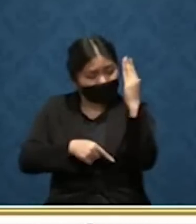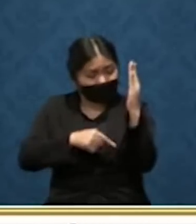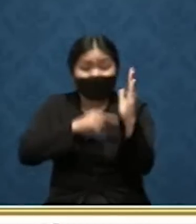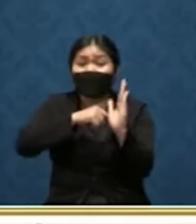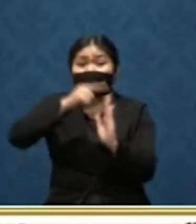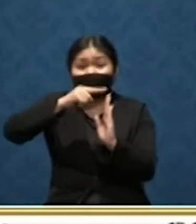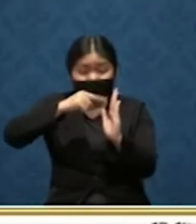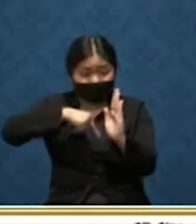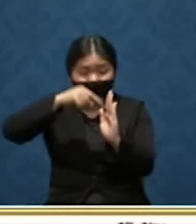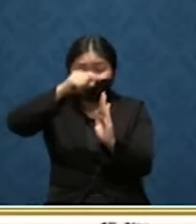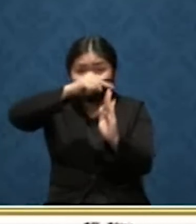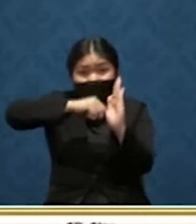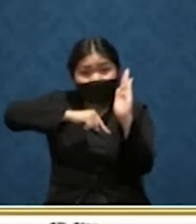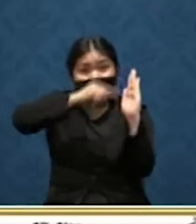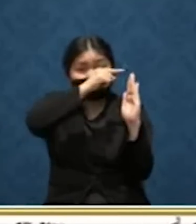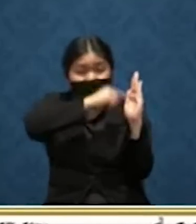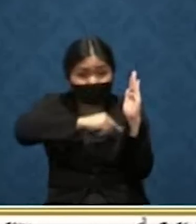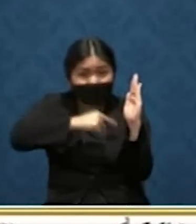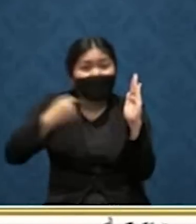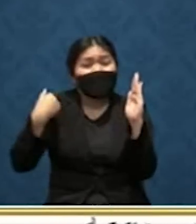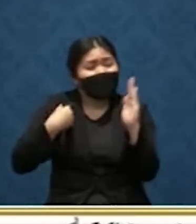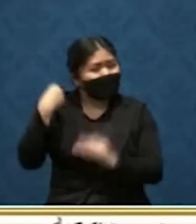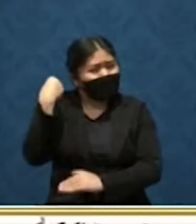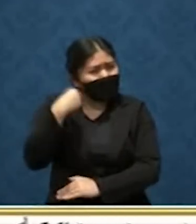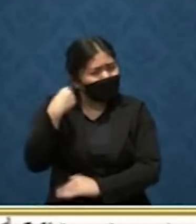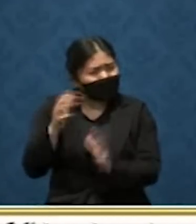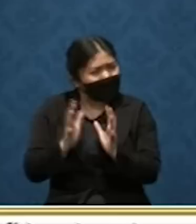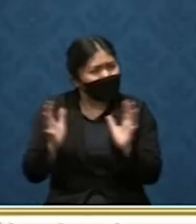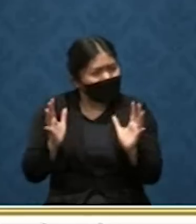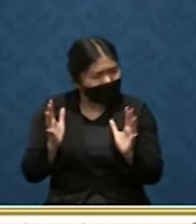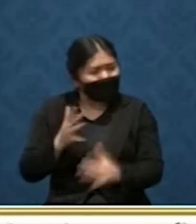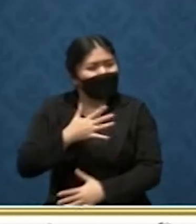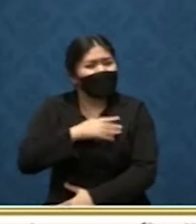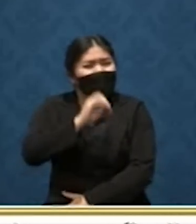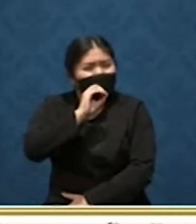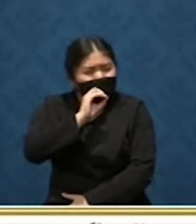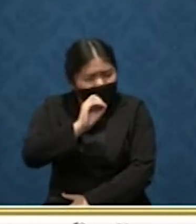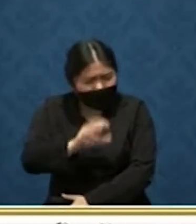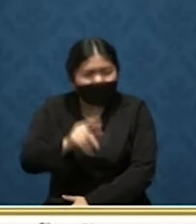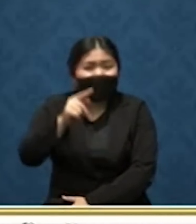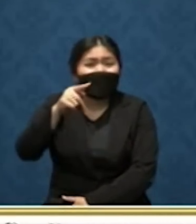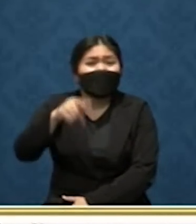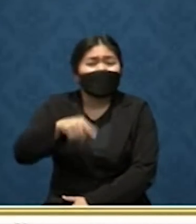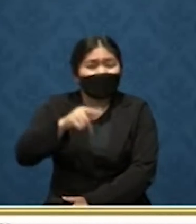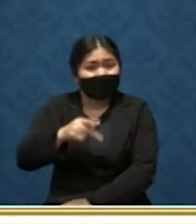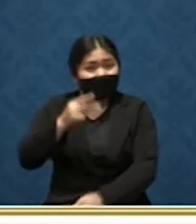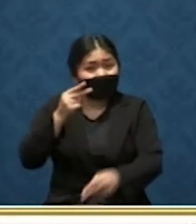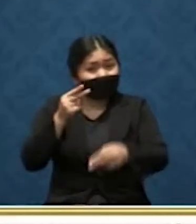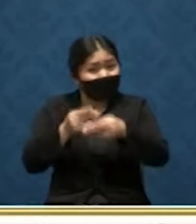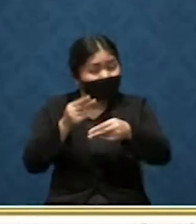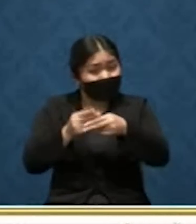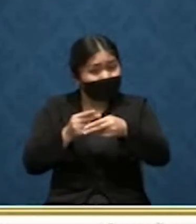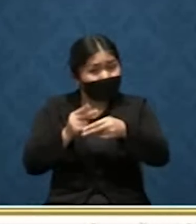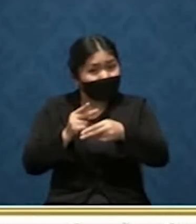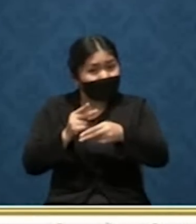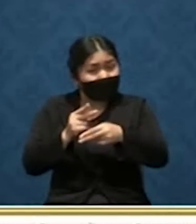่สอดมแบบนี้เยแะไปหมดครับอันทผมคงต้องพดถงเป็พิเศษครับมีชื่อว่า อย่าไ